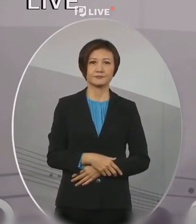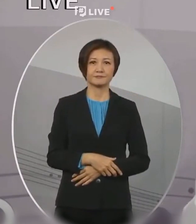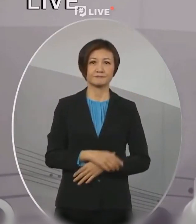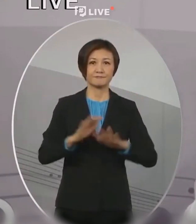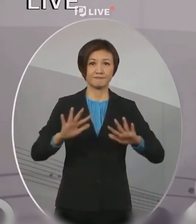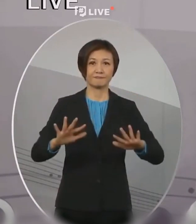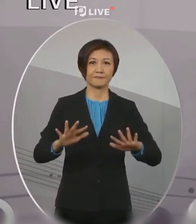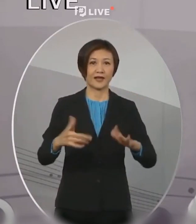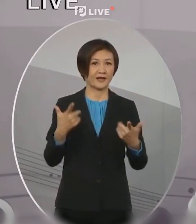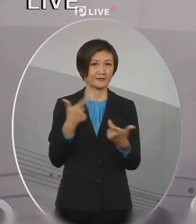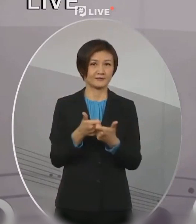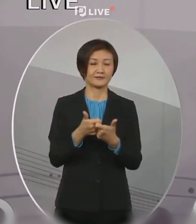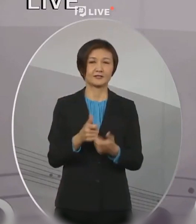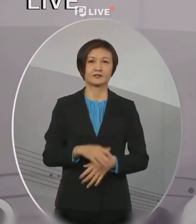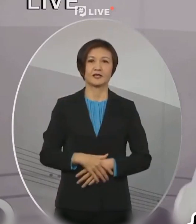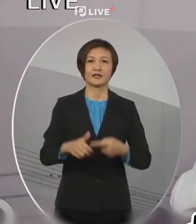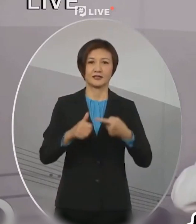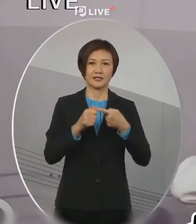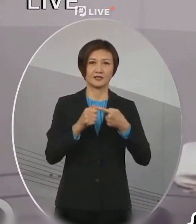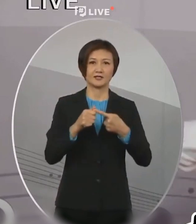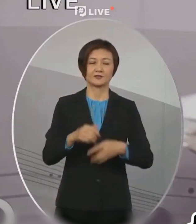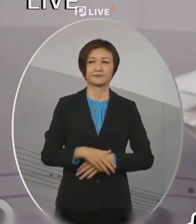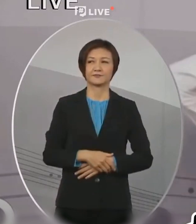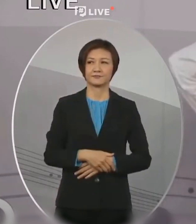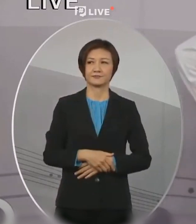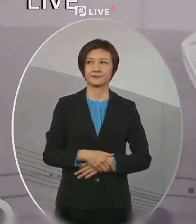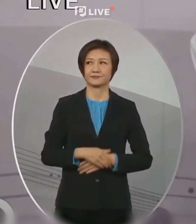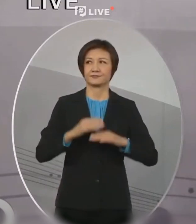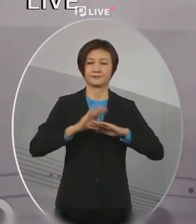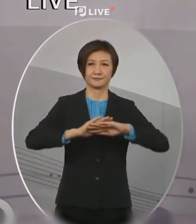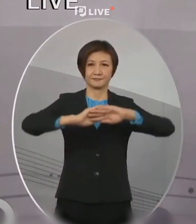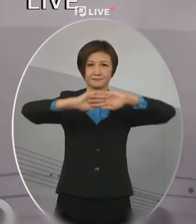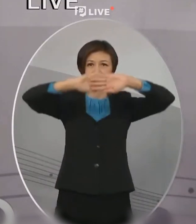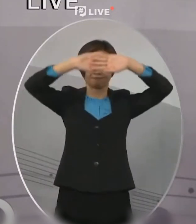现在也非常适合。第一招，抛开烦恼。